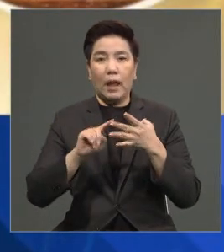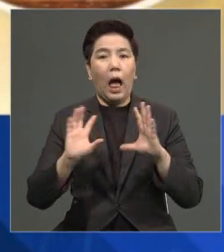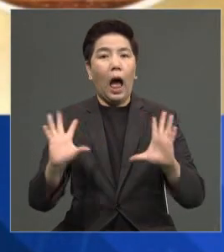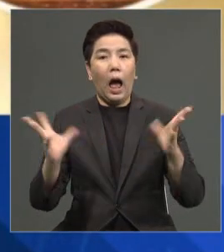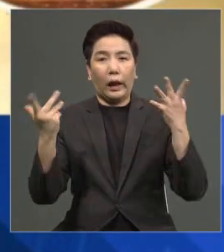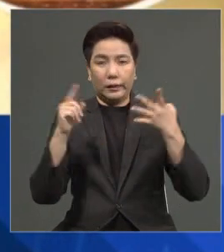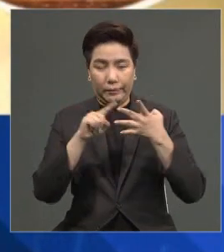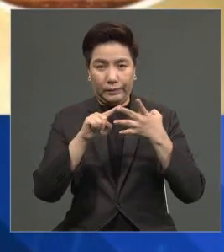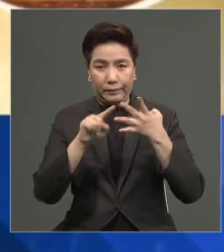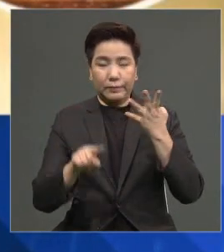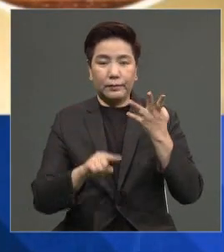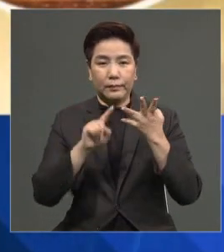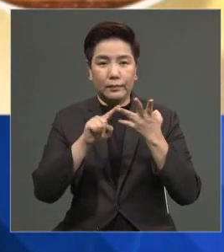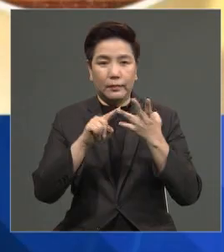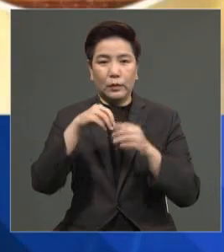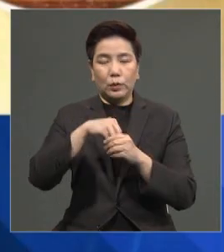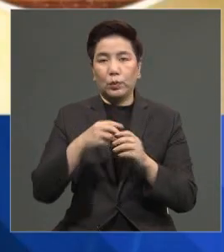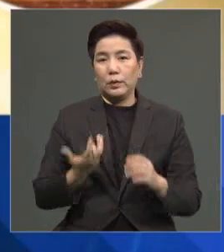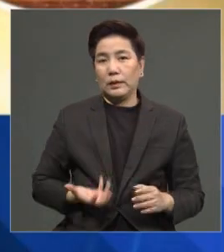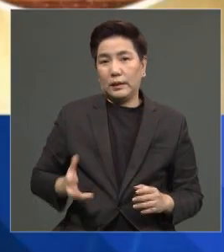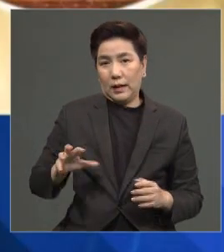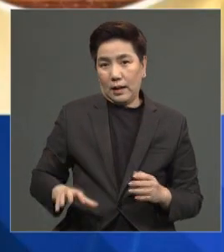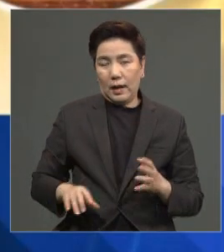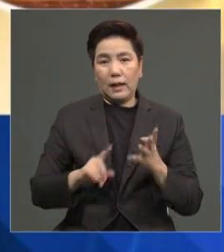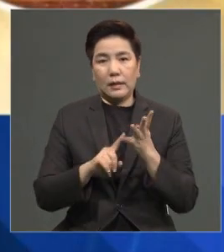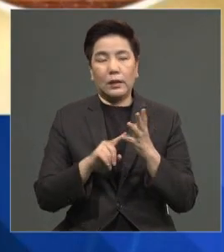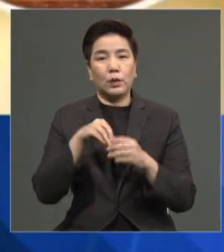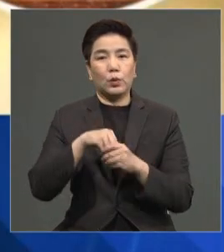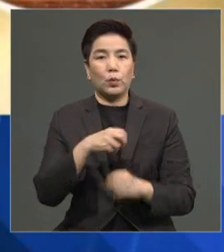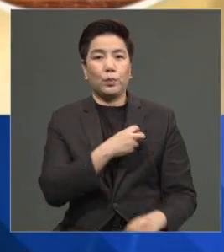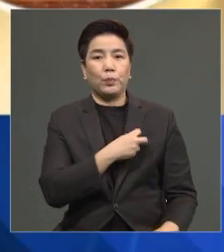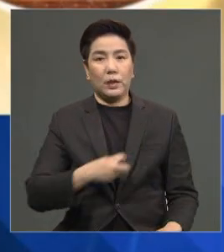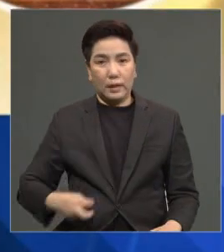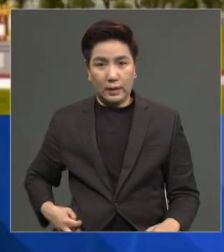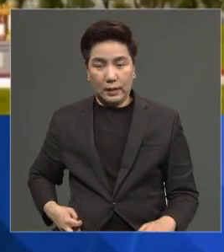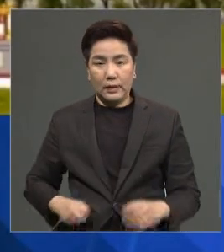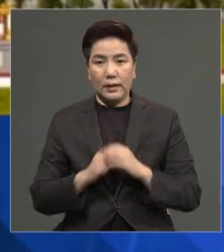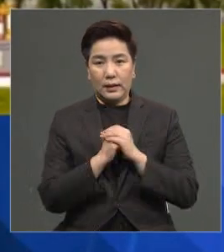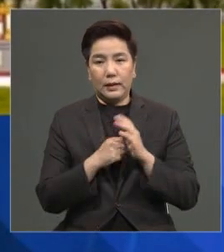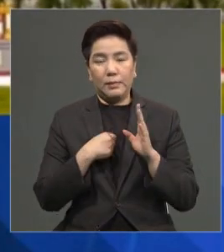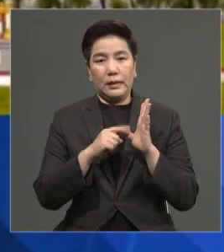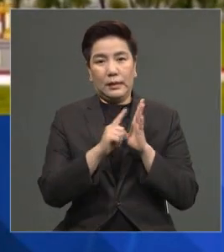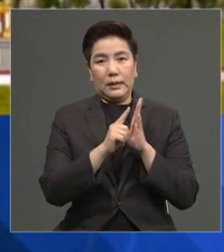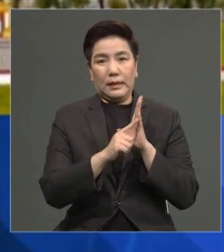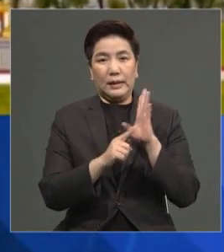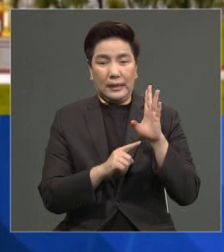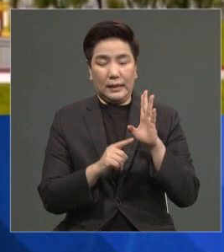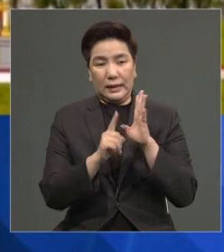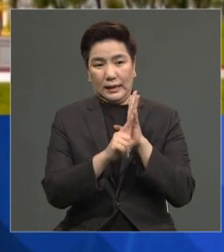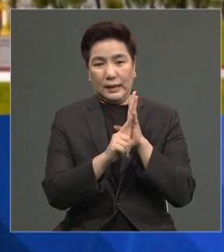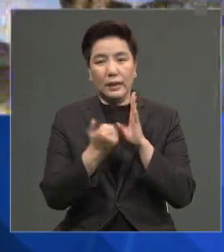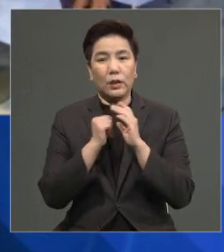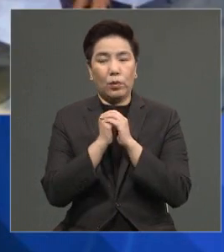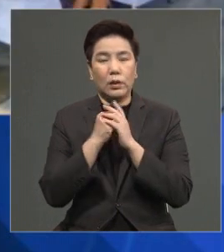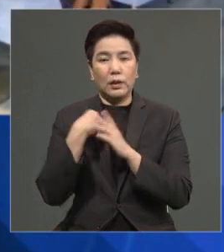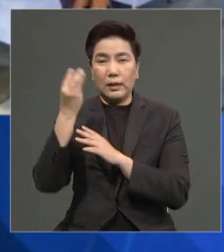ไปที่ที่3อยู่ที่ศรีลังกาครับและที่ที่4อยู่ที่นครปักกิ่งที่ประเทศจีนนี่แหละครับจะอั